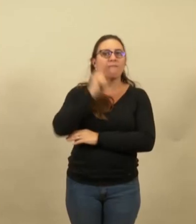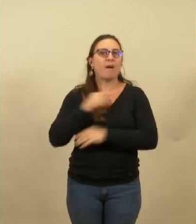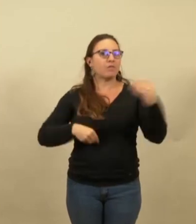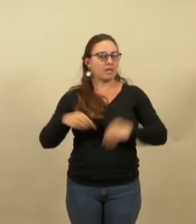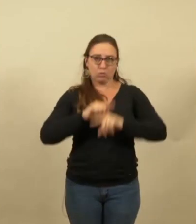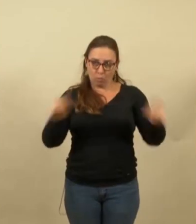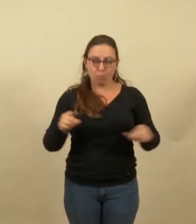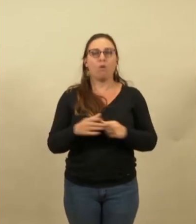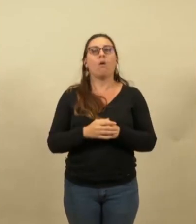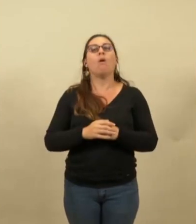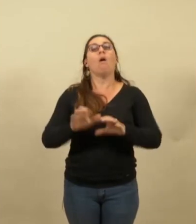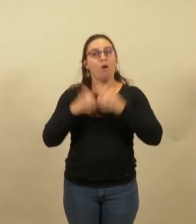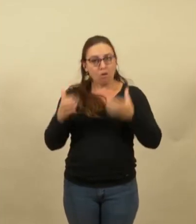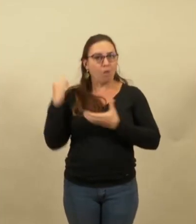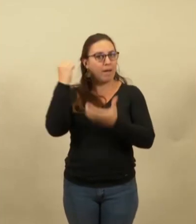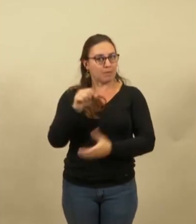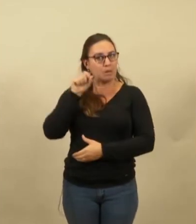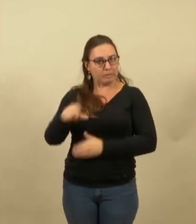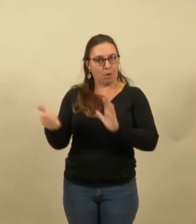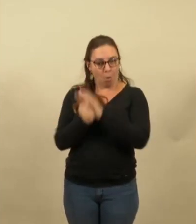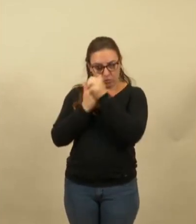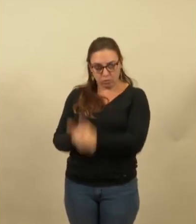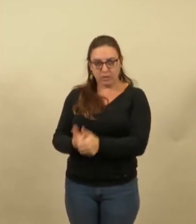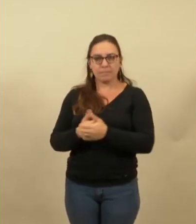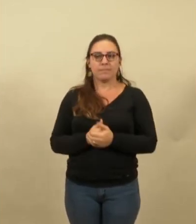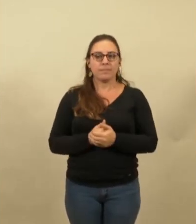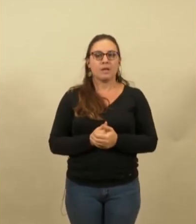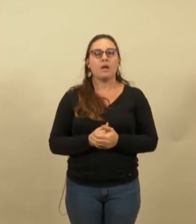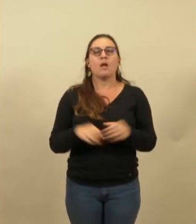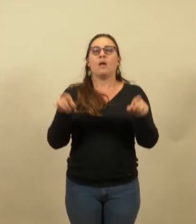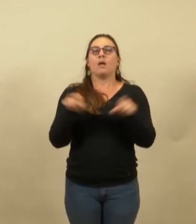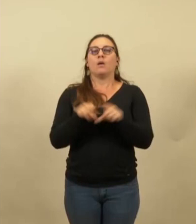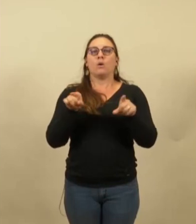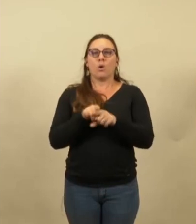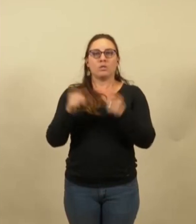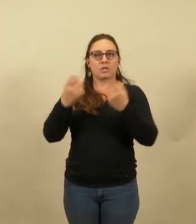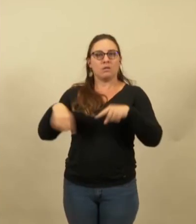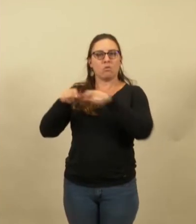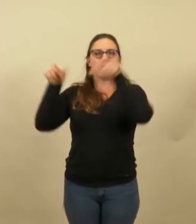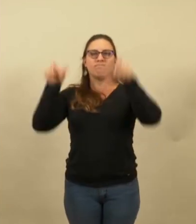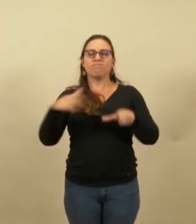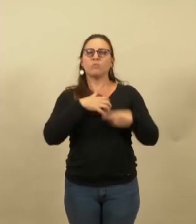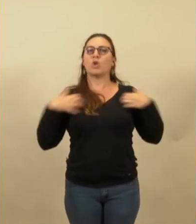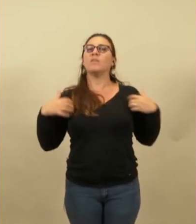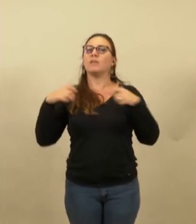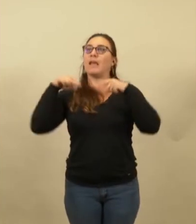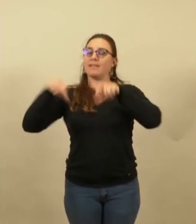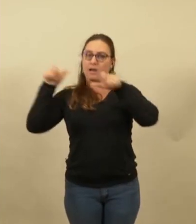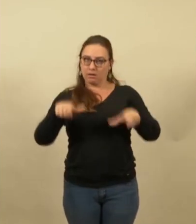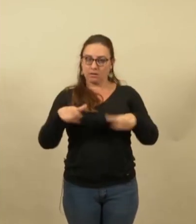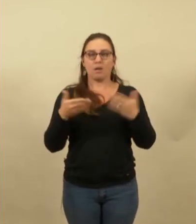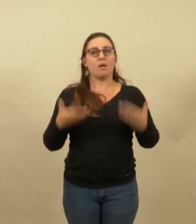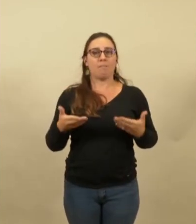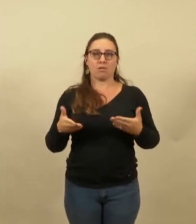c'est bien le code du patrimoine qui le fait et enfin puisque il y a ce contrôle scientifique de l'État je vais vous citer